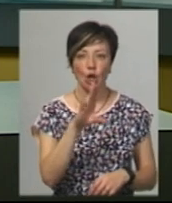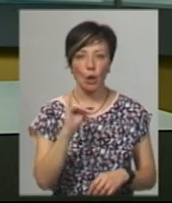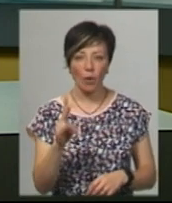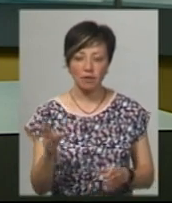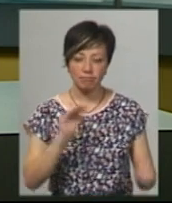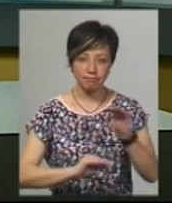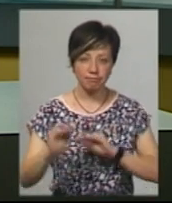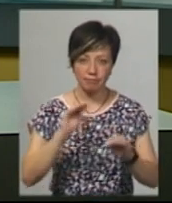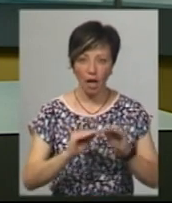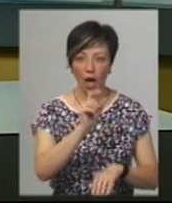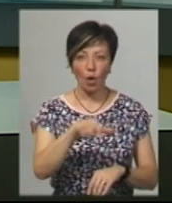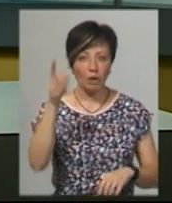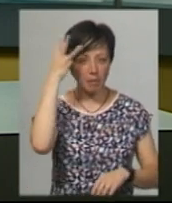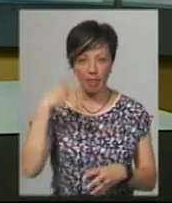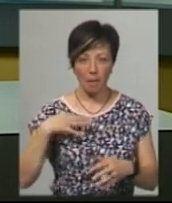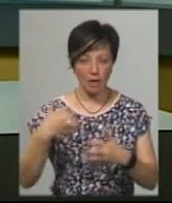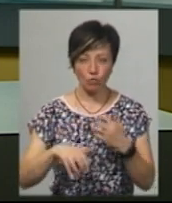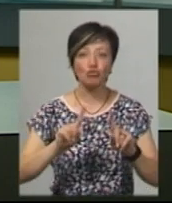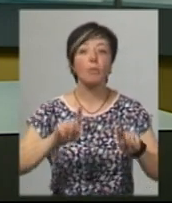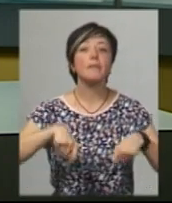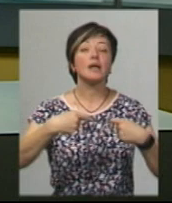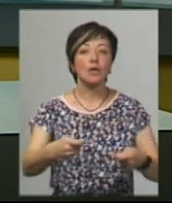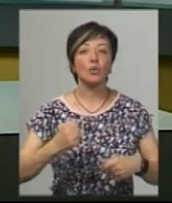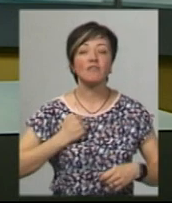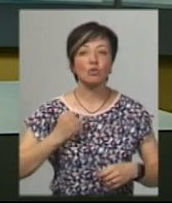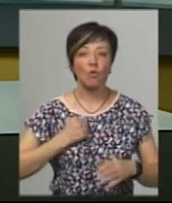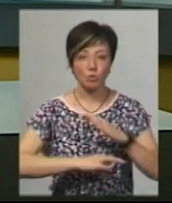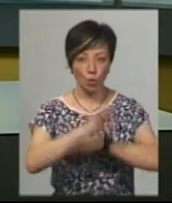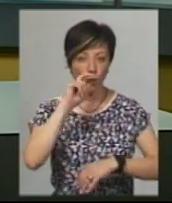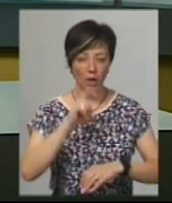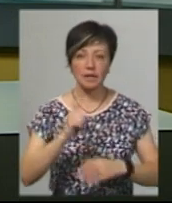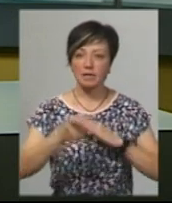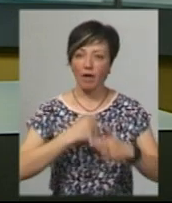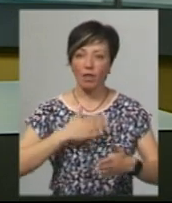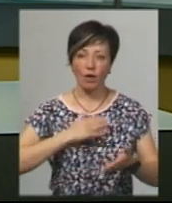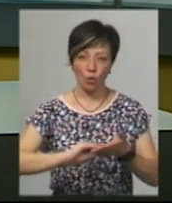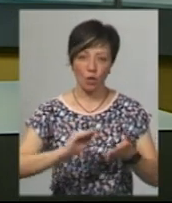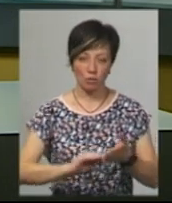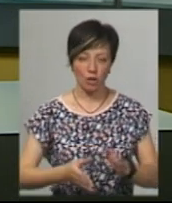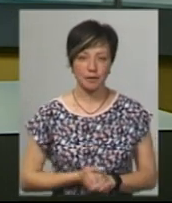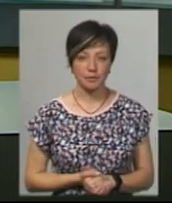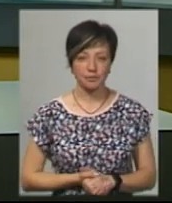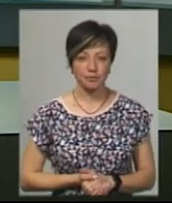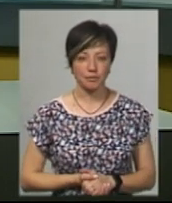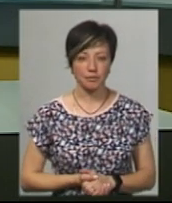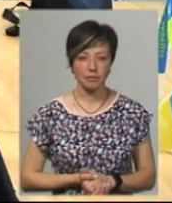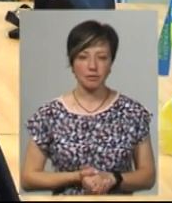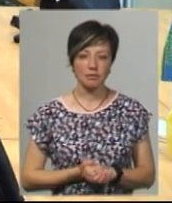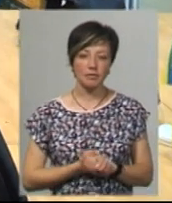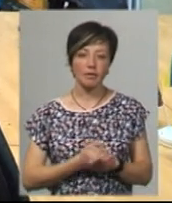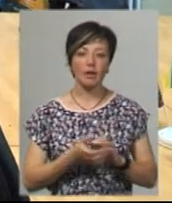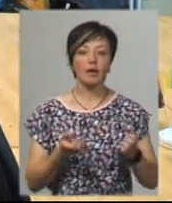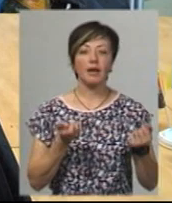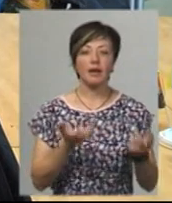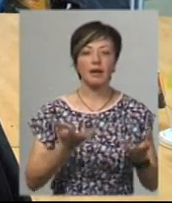посилку небайдужі хмельничани. Що передають захисникам Сходу України, дізнавалася знімальна група Суспільного. Кілька днів